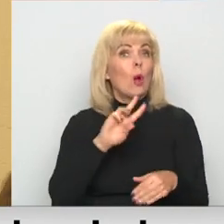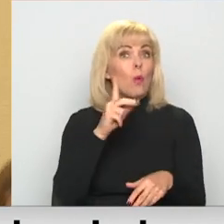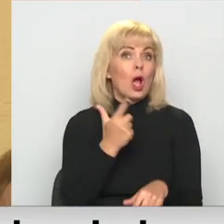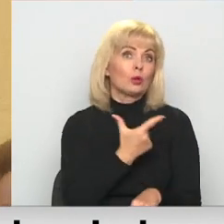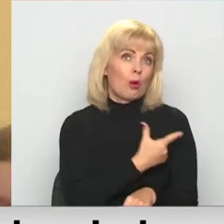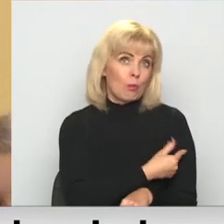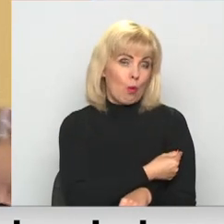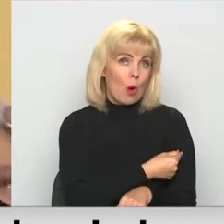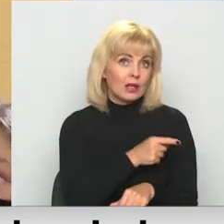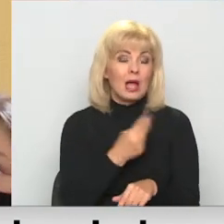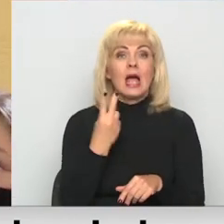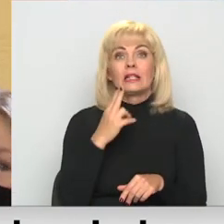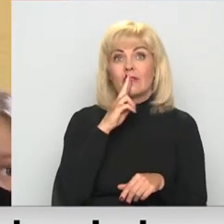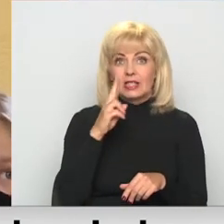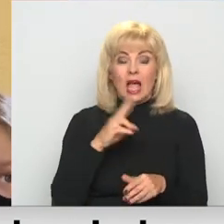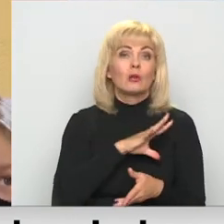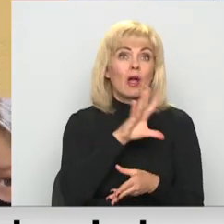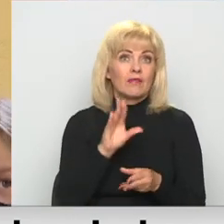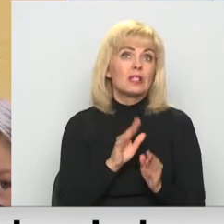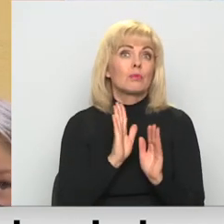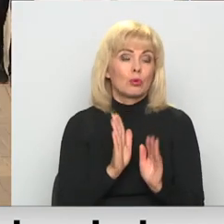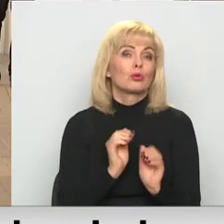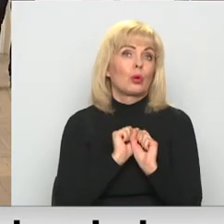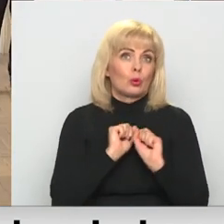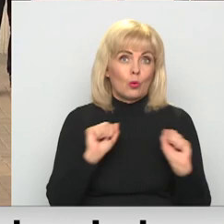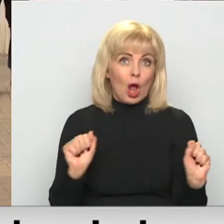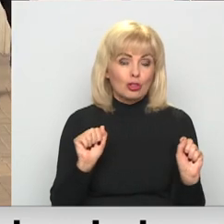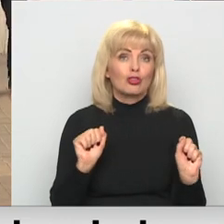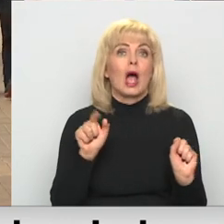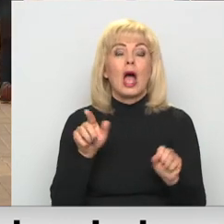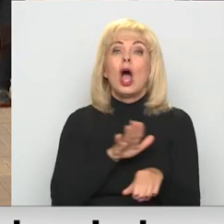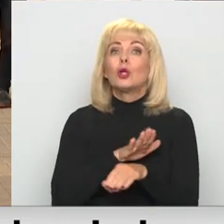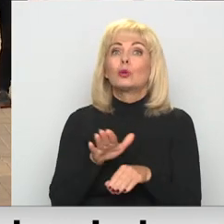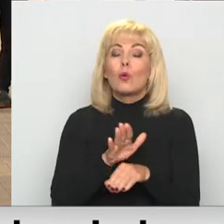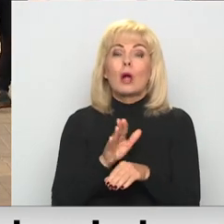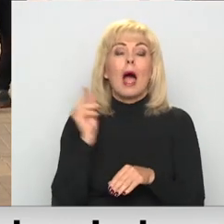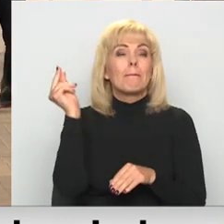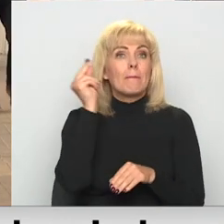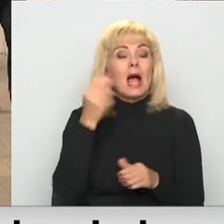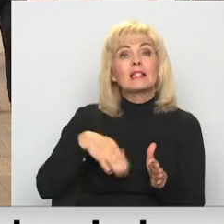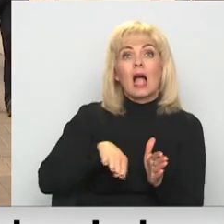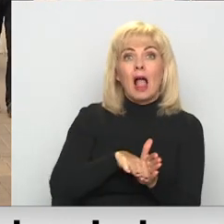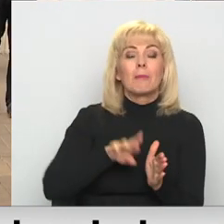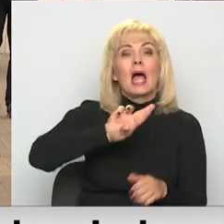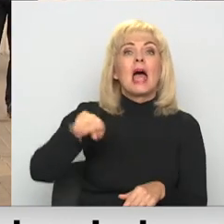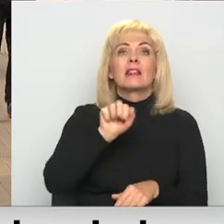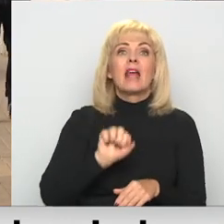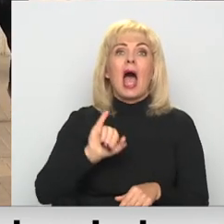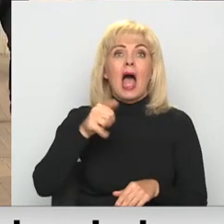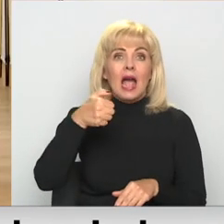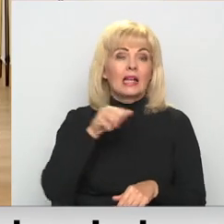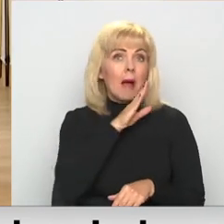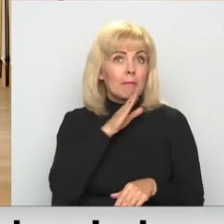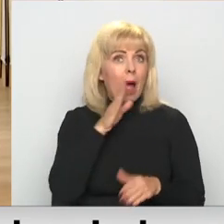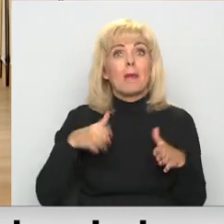Tā kā divas nedēļas un viss būs pavisam droši. Annai tukumā mācības notiek klātienē un Daiga priecājas, ka tā, jo